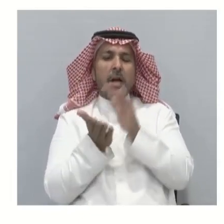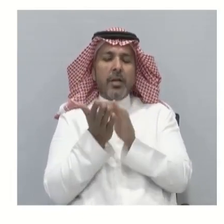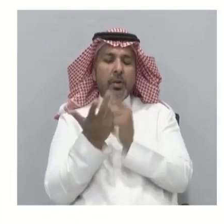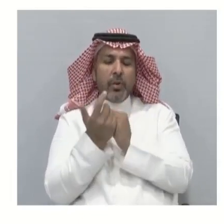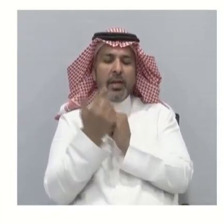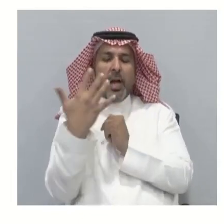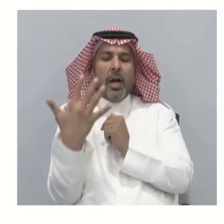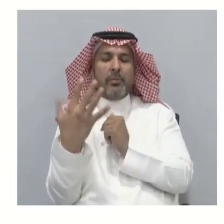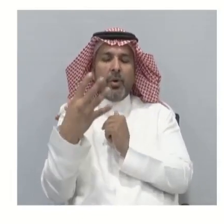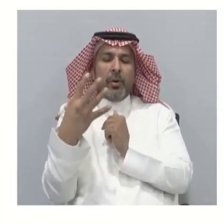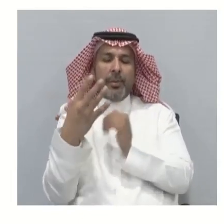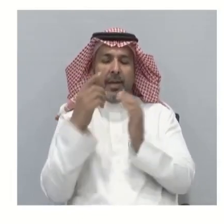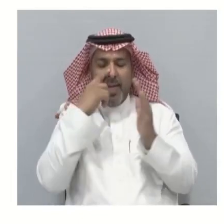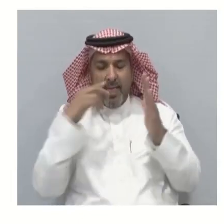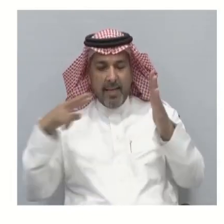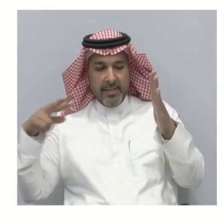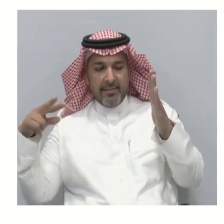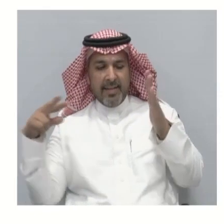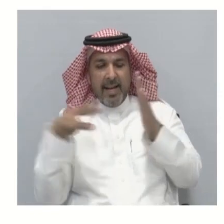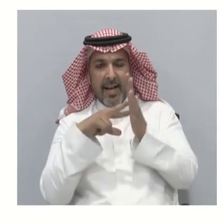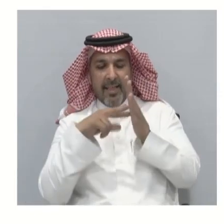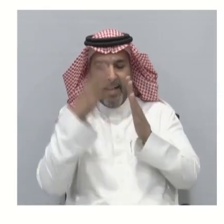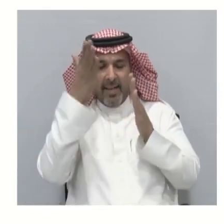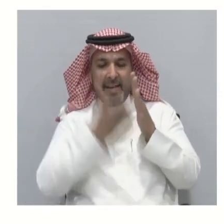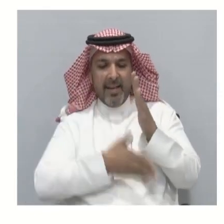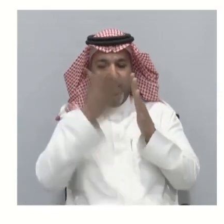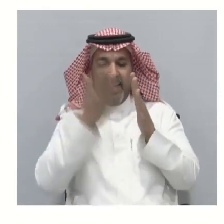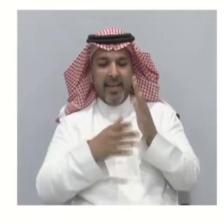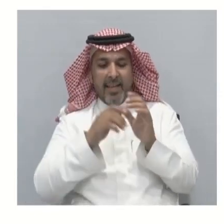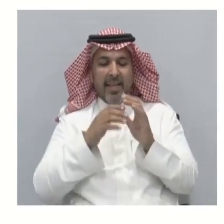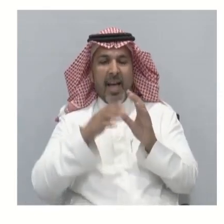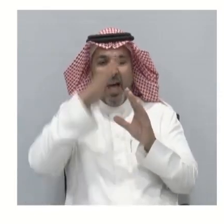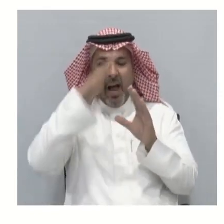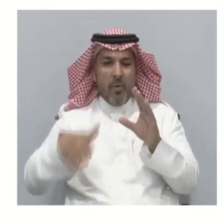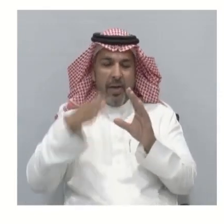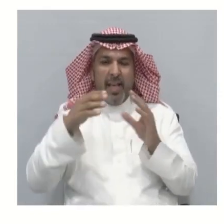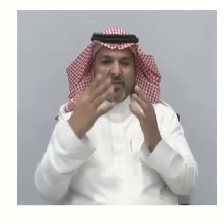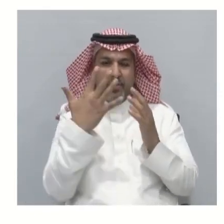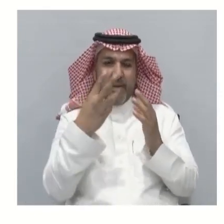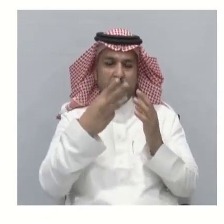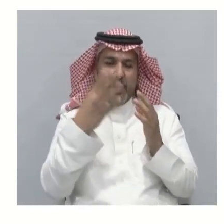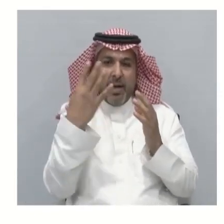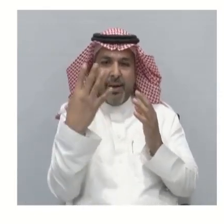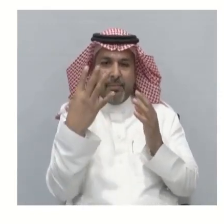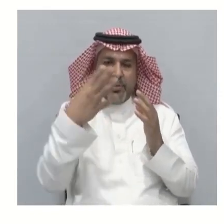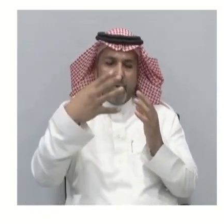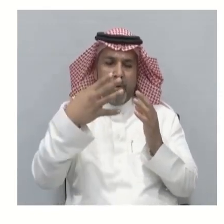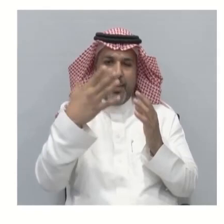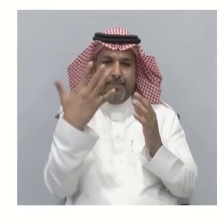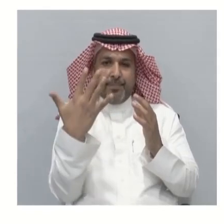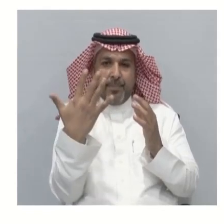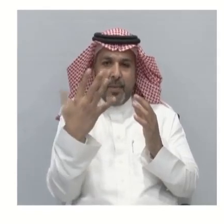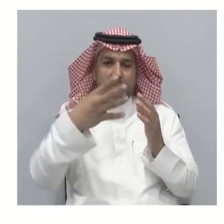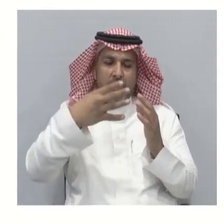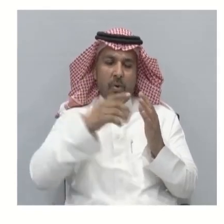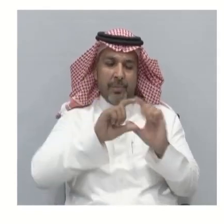45 وبالتالي الضلع المقابل للزاويه 45 هو اصغر واقصر ضلع وبالتالي راح اضع اول حاجه من الاقصر